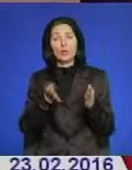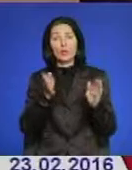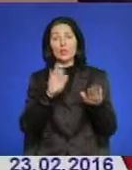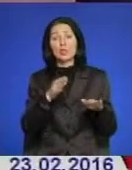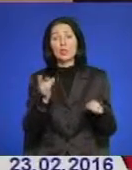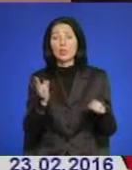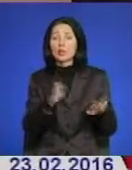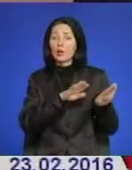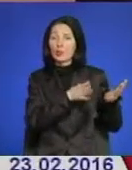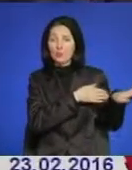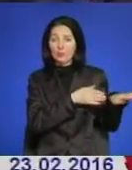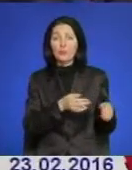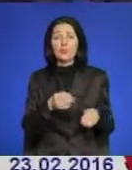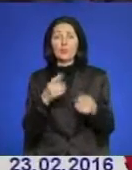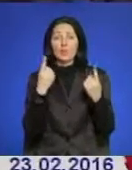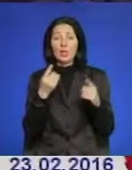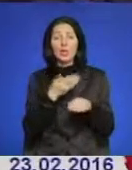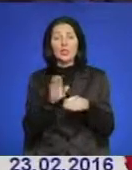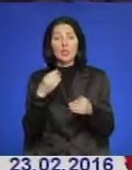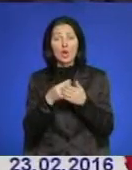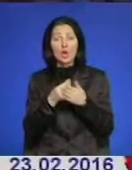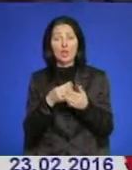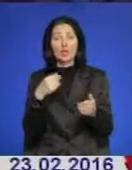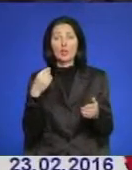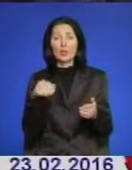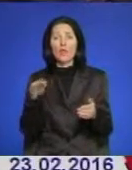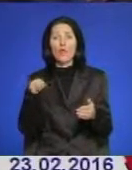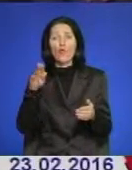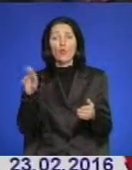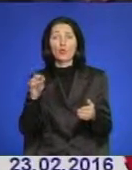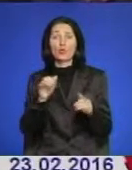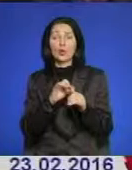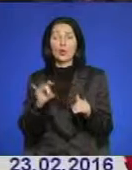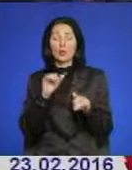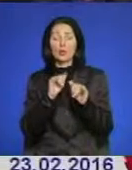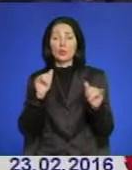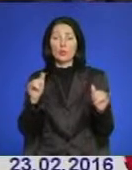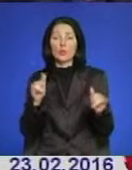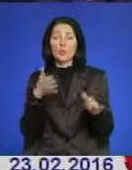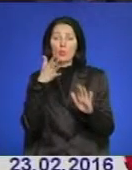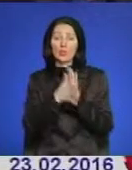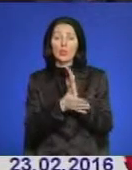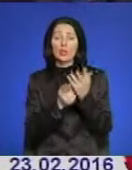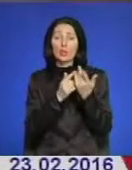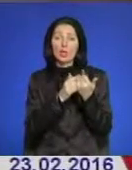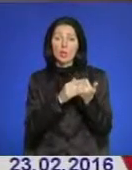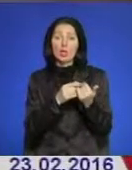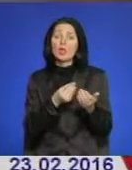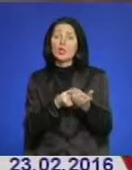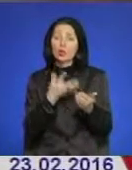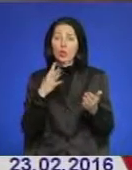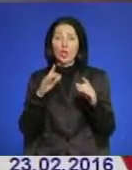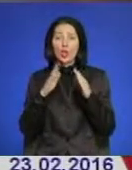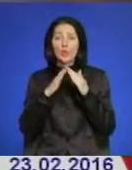бортом. Левова частка грошей з фонду регіонального розвитку цього року піде на кілька дороговартісних об'єктів. Це в нас далі